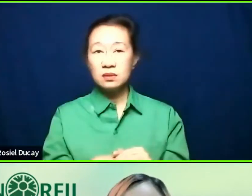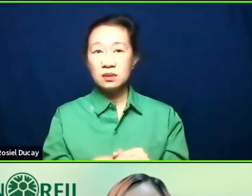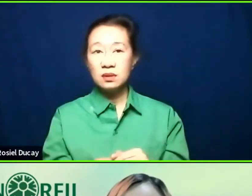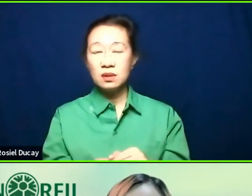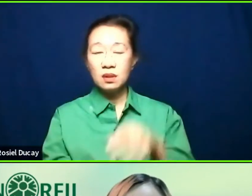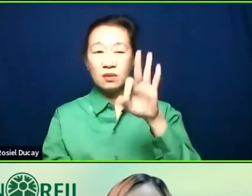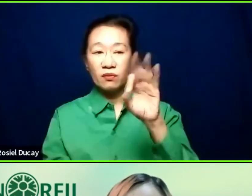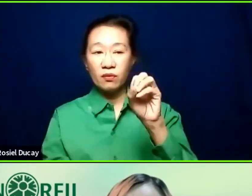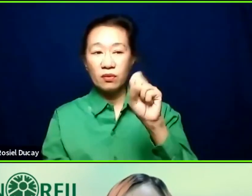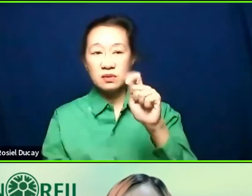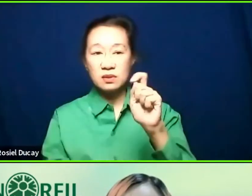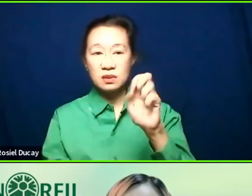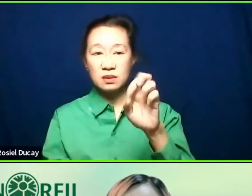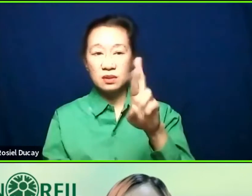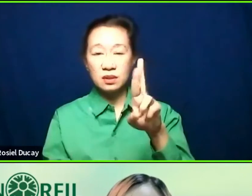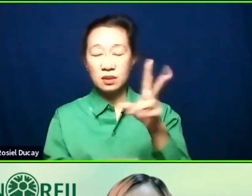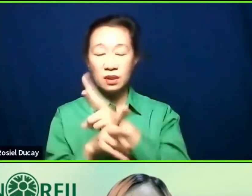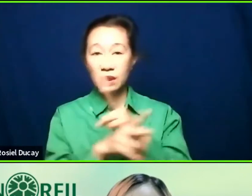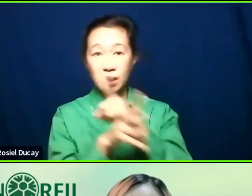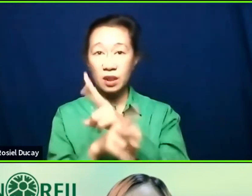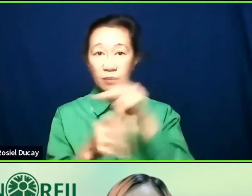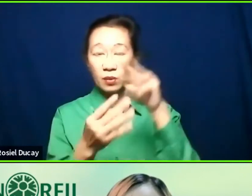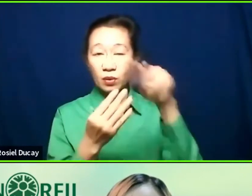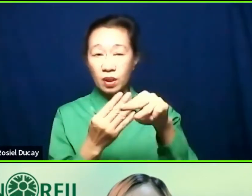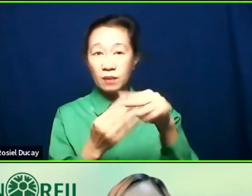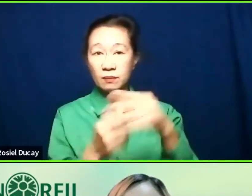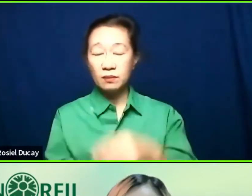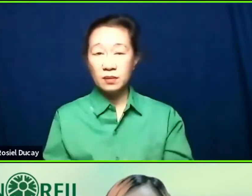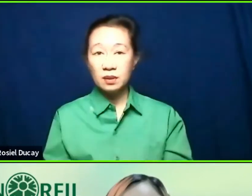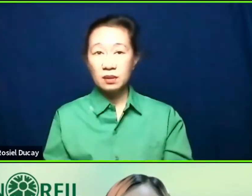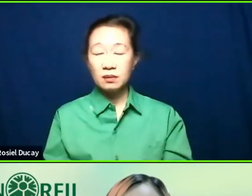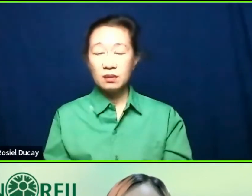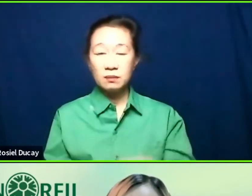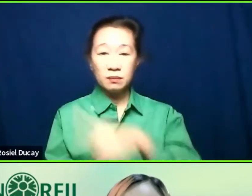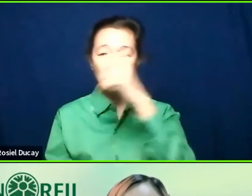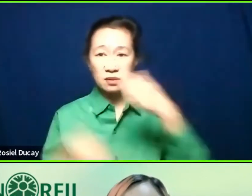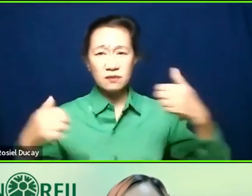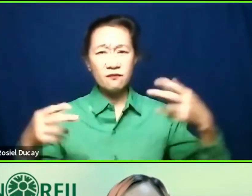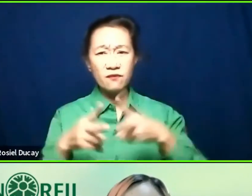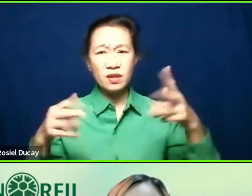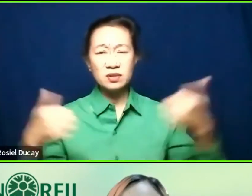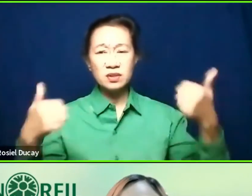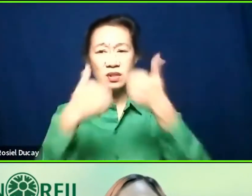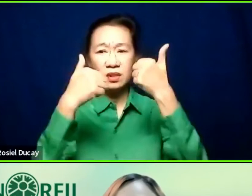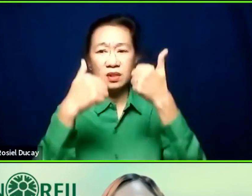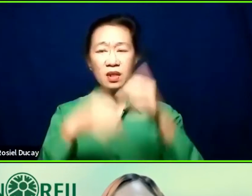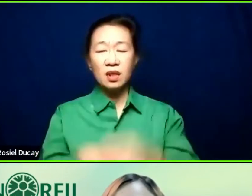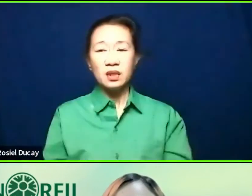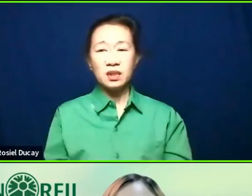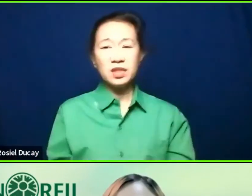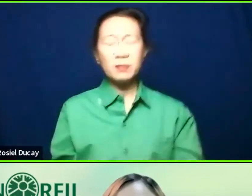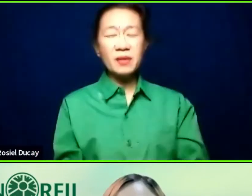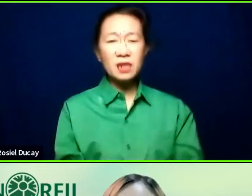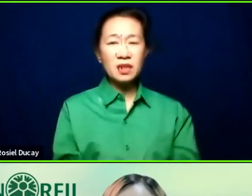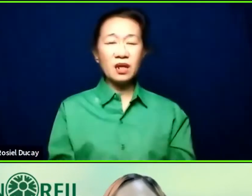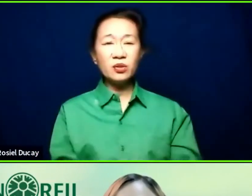care program, no. We will explore that, no, kasi very challenging, no, ang magkaroon, no, ng ang mag-alaga